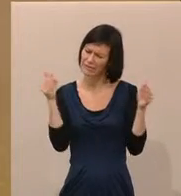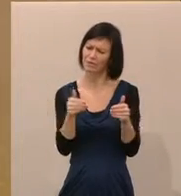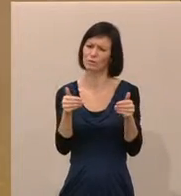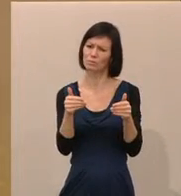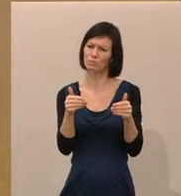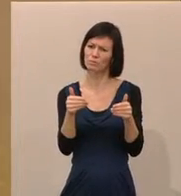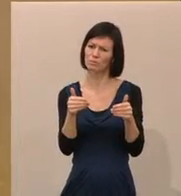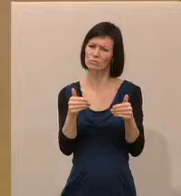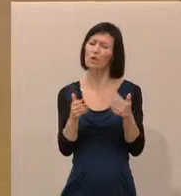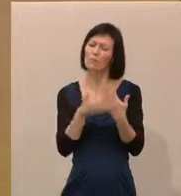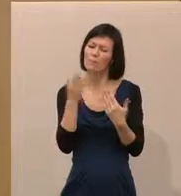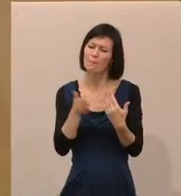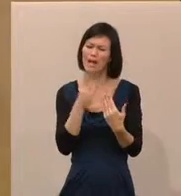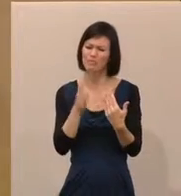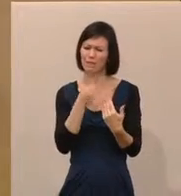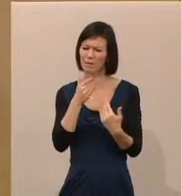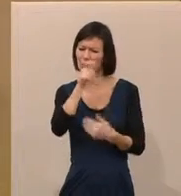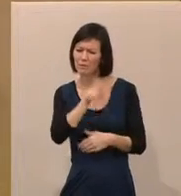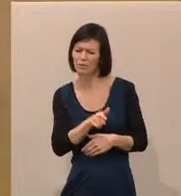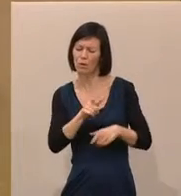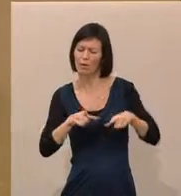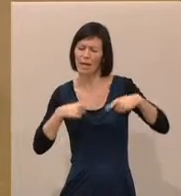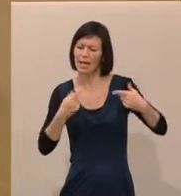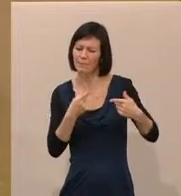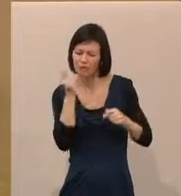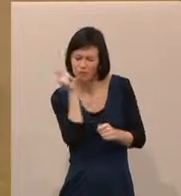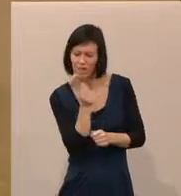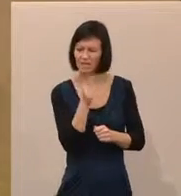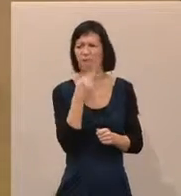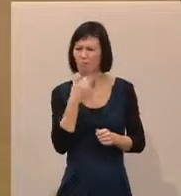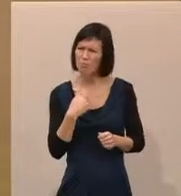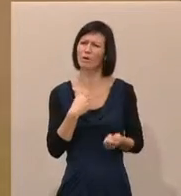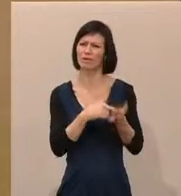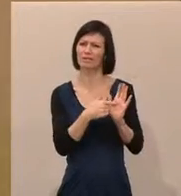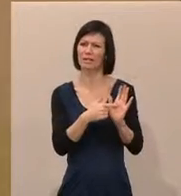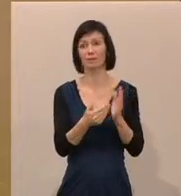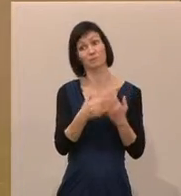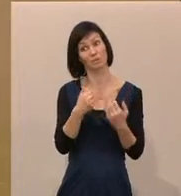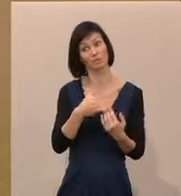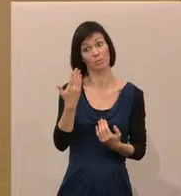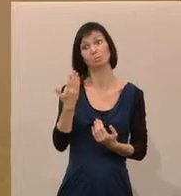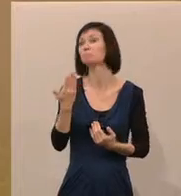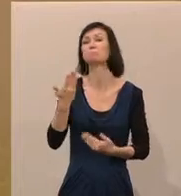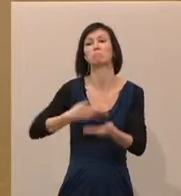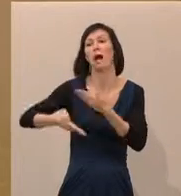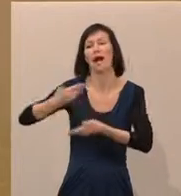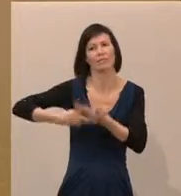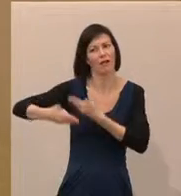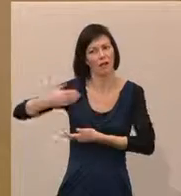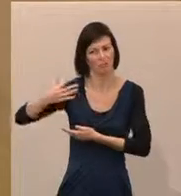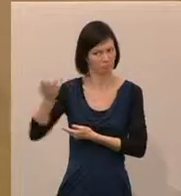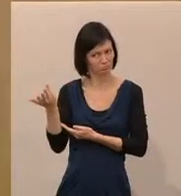Schicksale vor Augen führen, gemeinsam mit Ihnen. Denn im Einzelhandel zum Beispiel